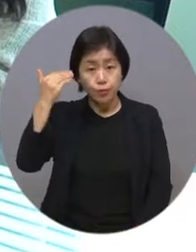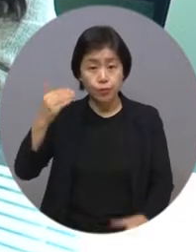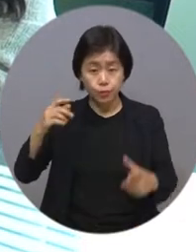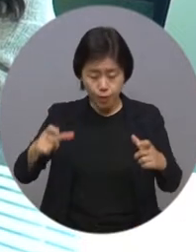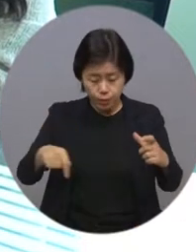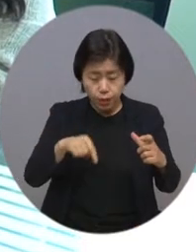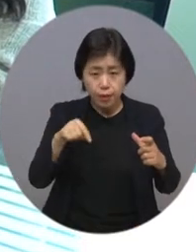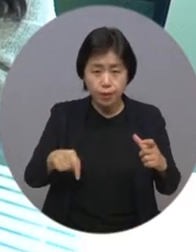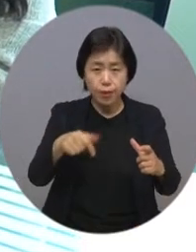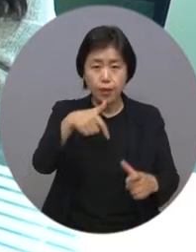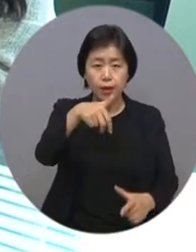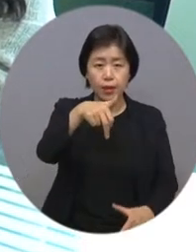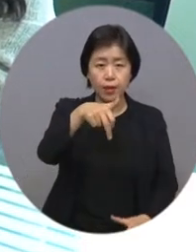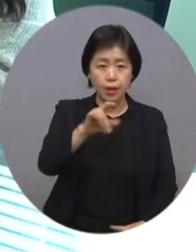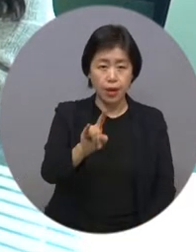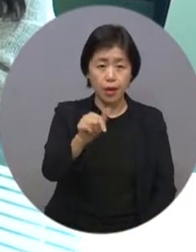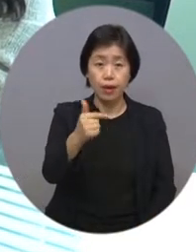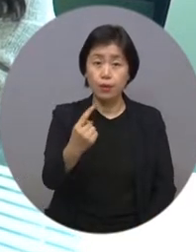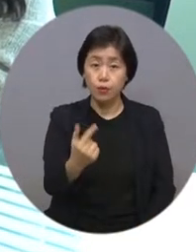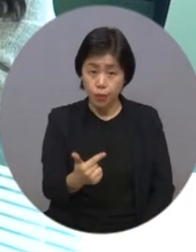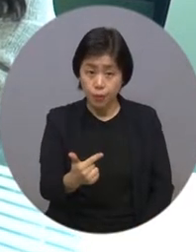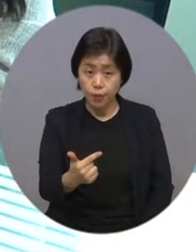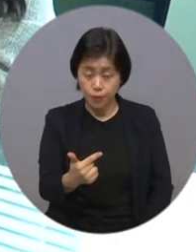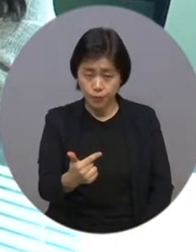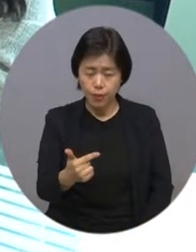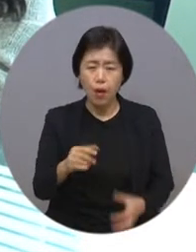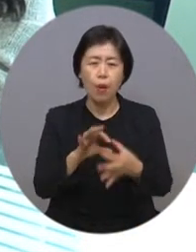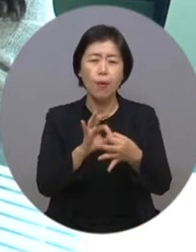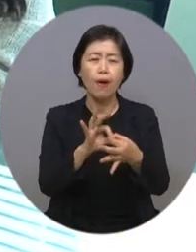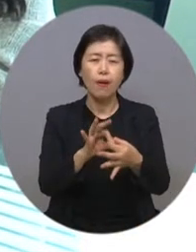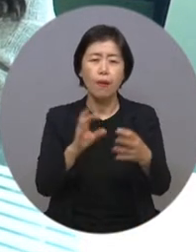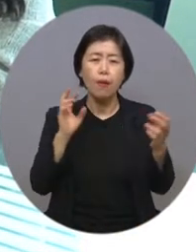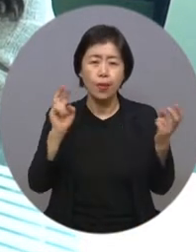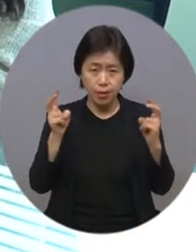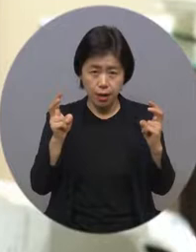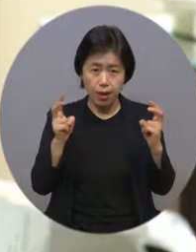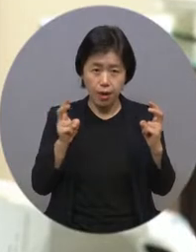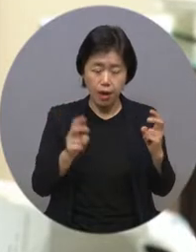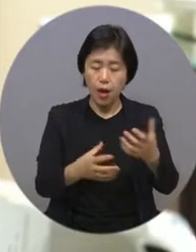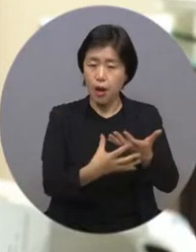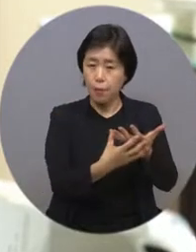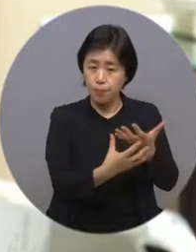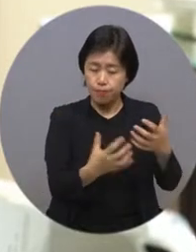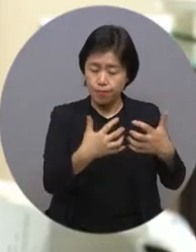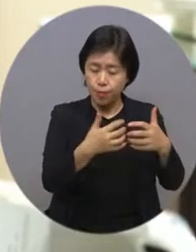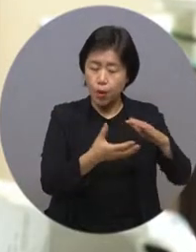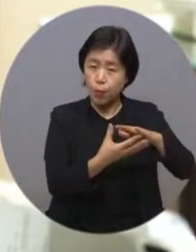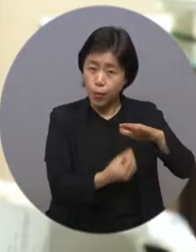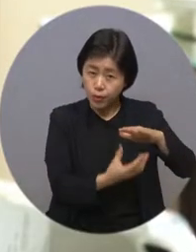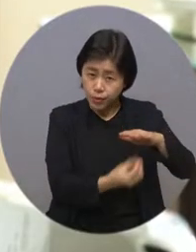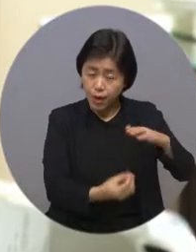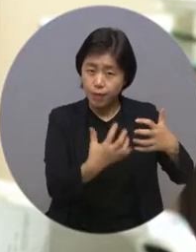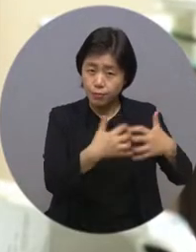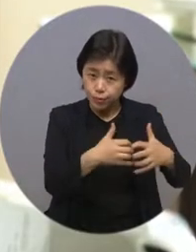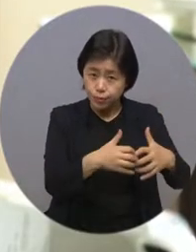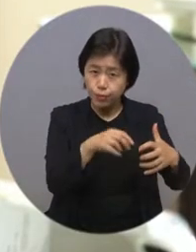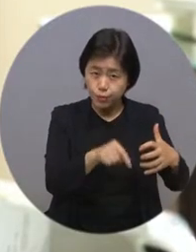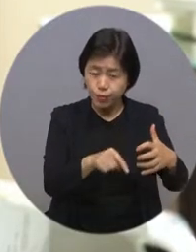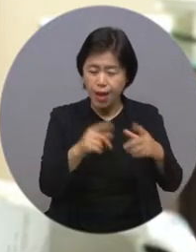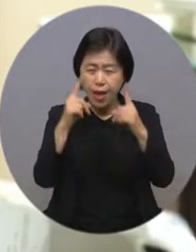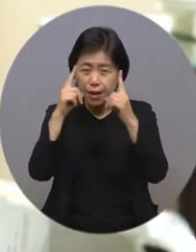캐논의 기업이 저희 복합기를 생산하는 캐논코리아 그다음에 카메라를 팔고 있는 컨슈머